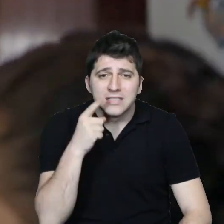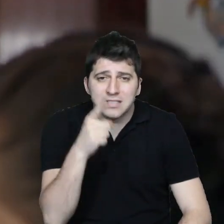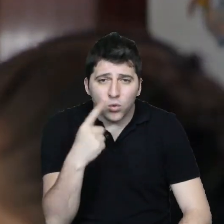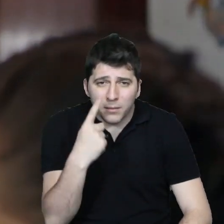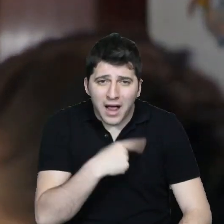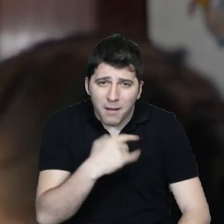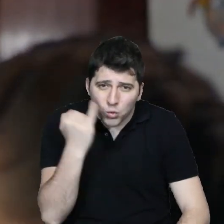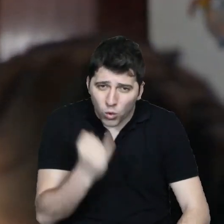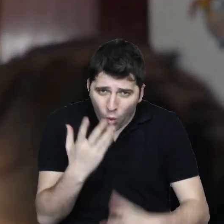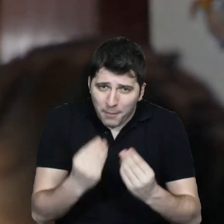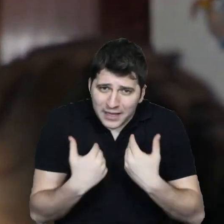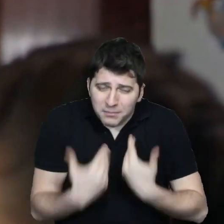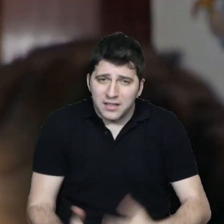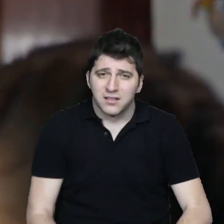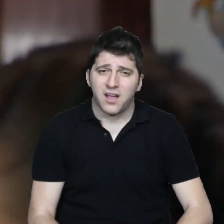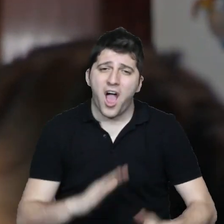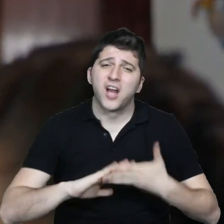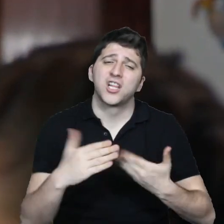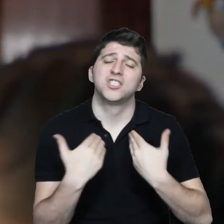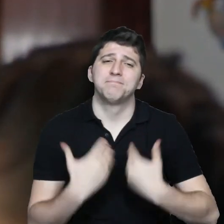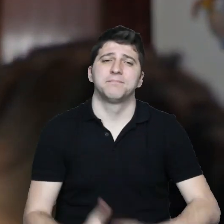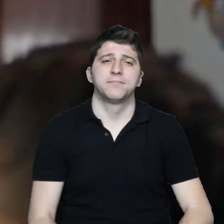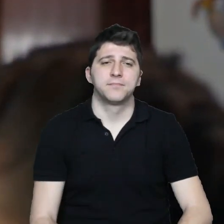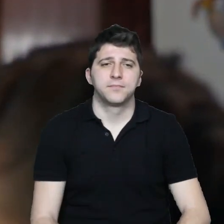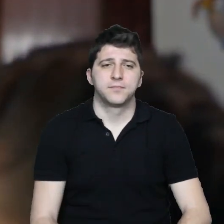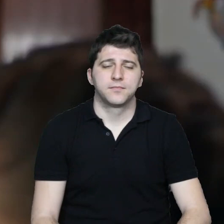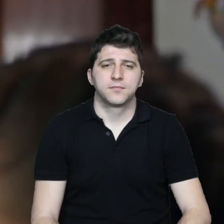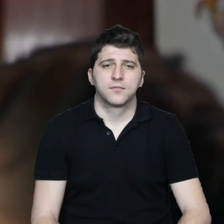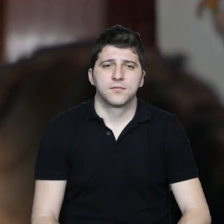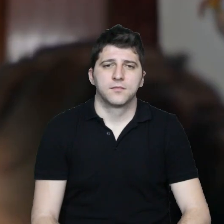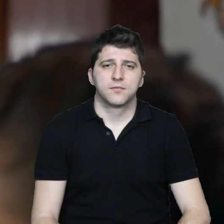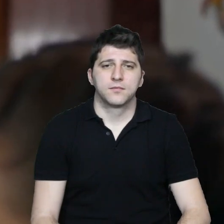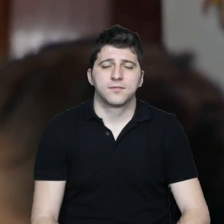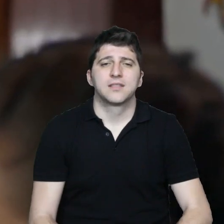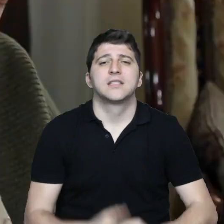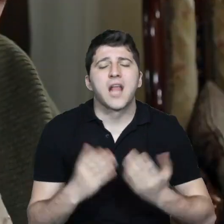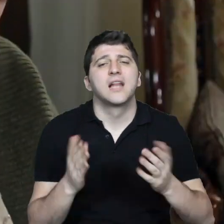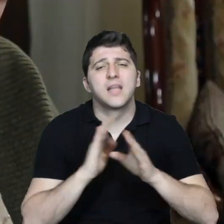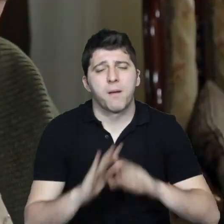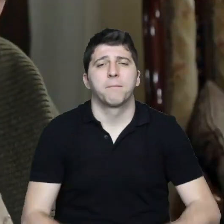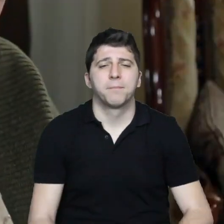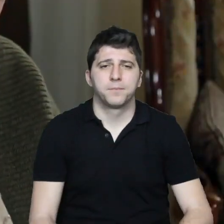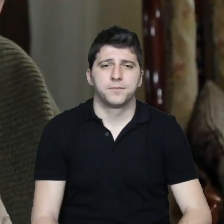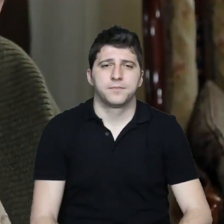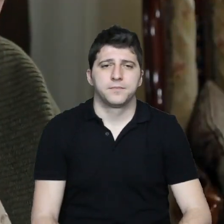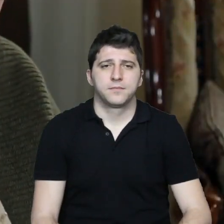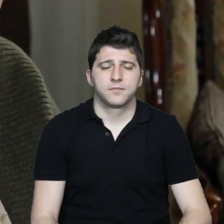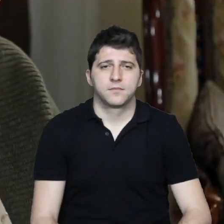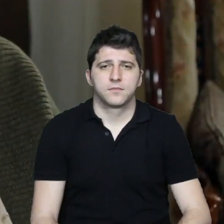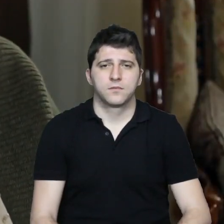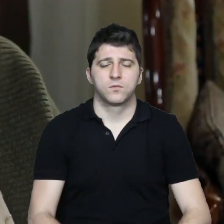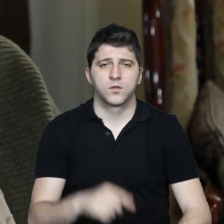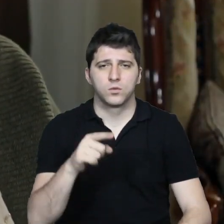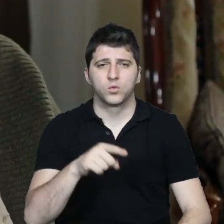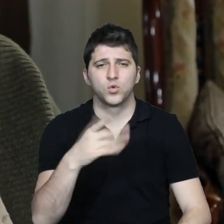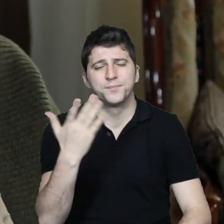karşı bir kötü niyetim olur mu arkadaşım ya? Yani tamam. Bu